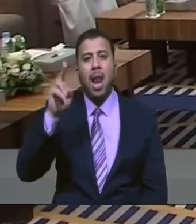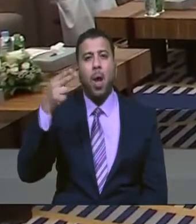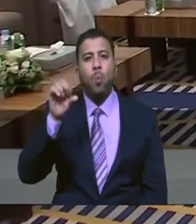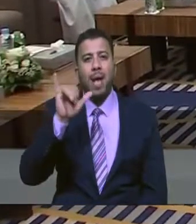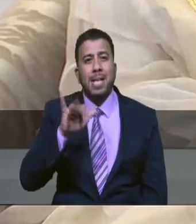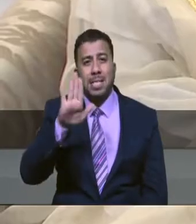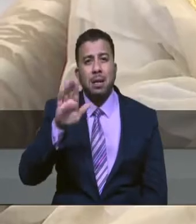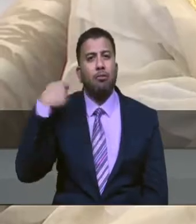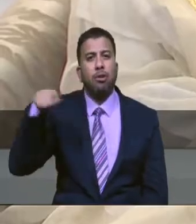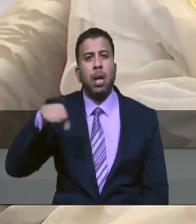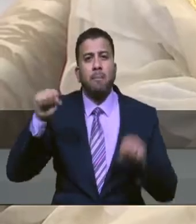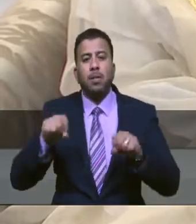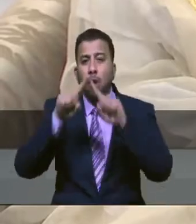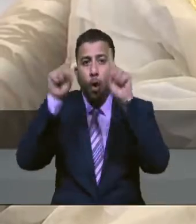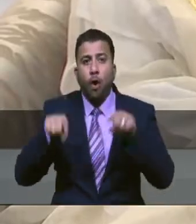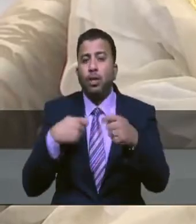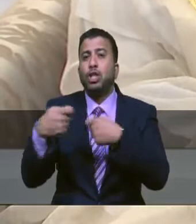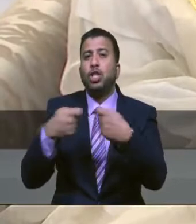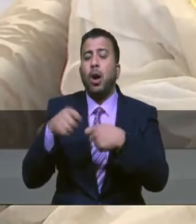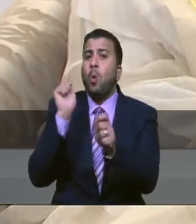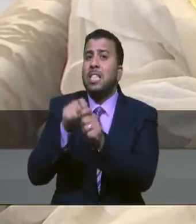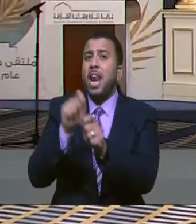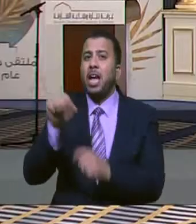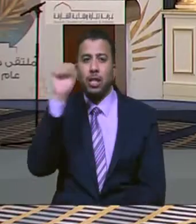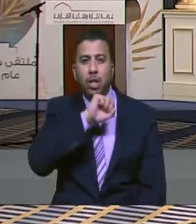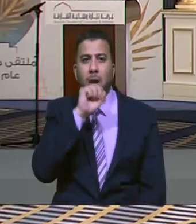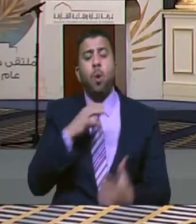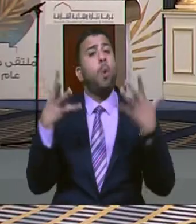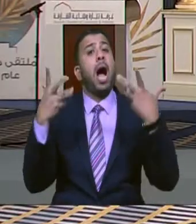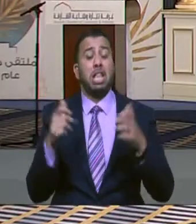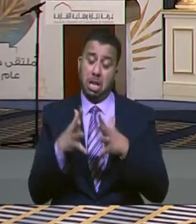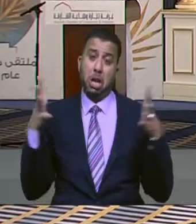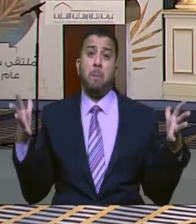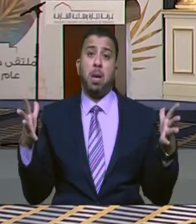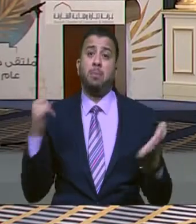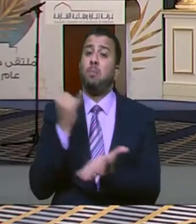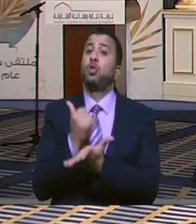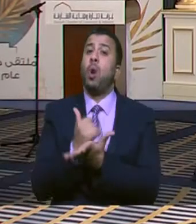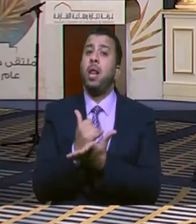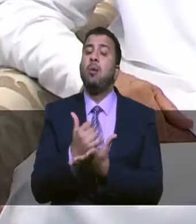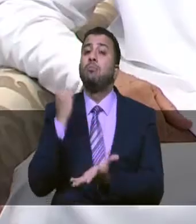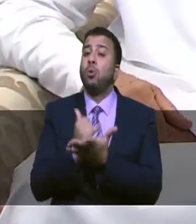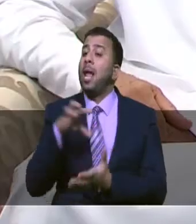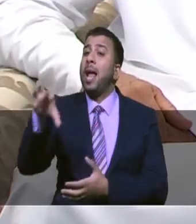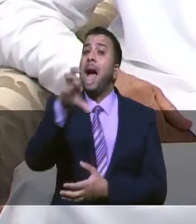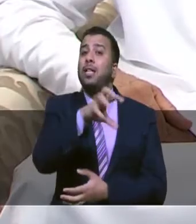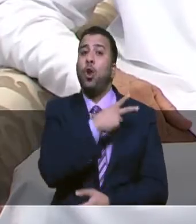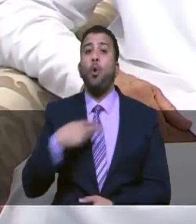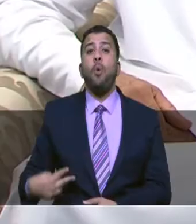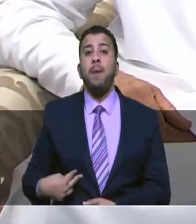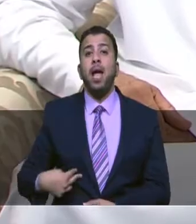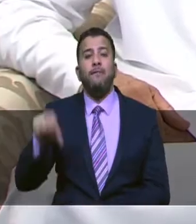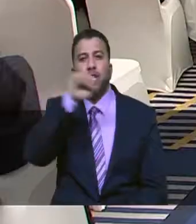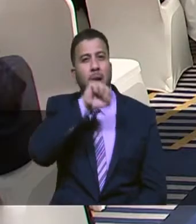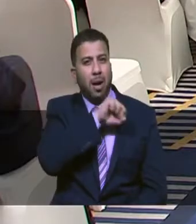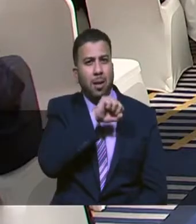سلطان العويس رئيس مجلس إدارة غرفة تجارة وصناعة الشارقة، وعدد من كبار المسؤولين وممثلي الجهات الحكومية